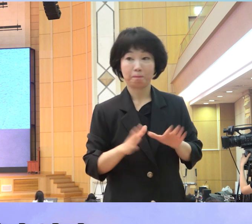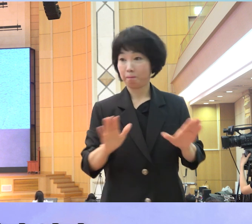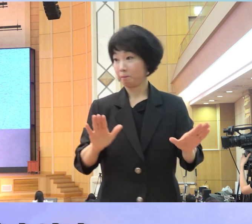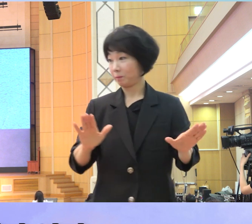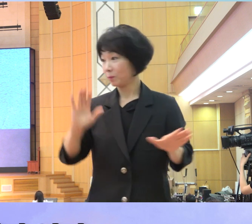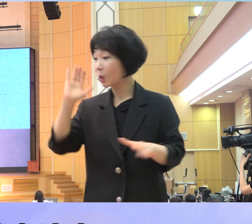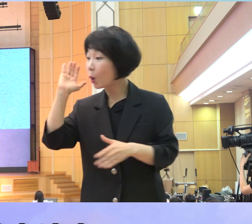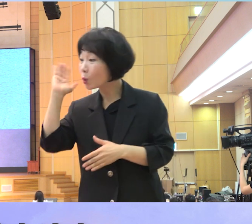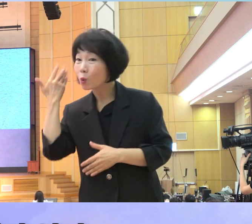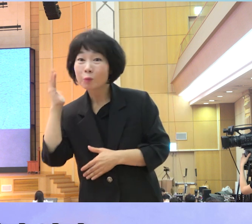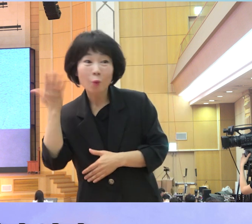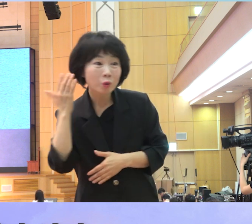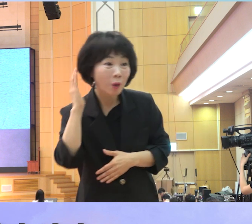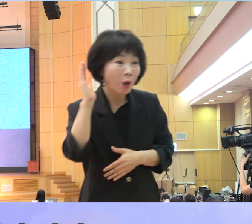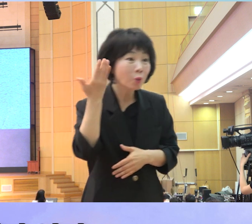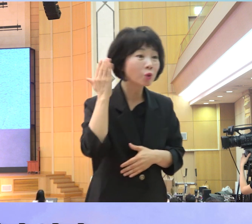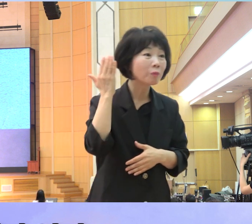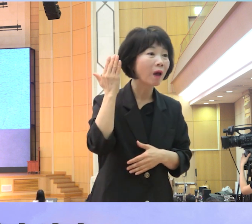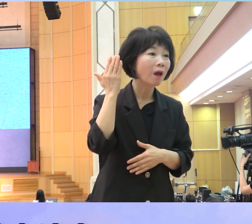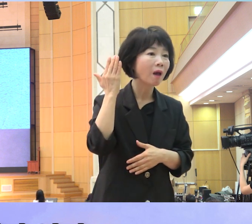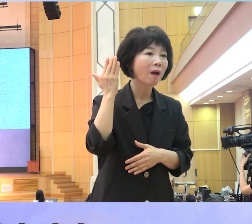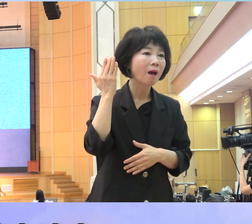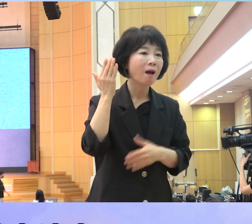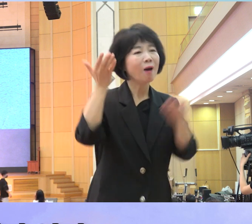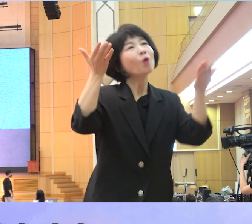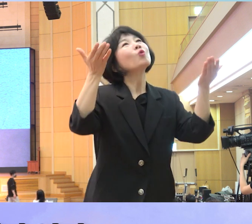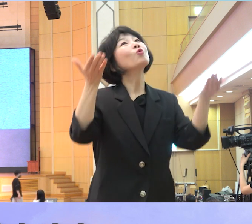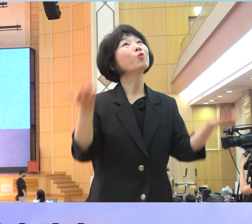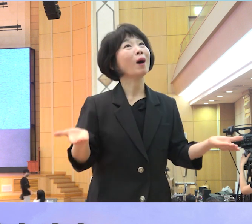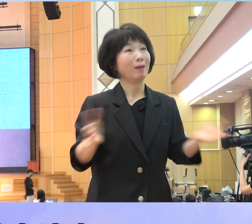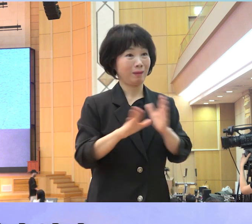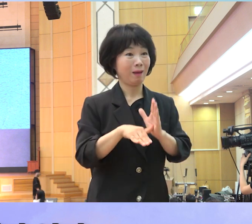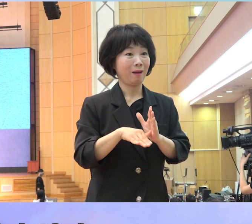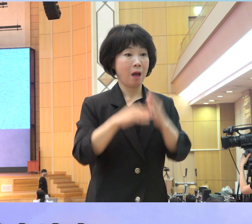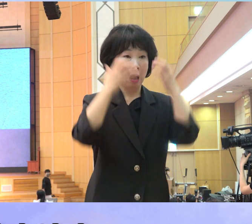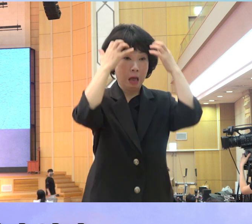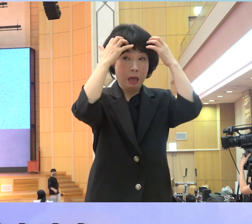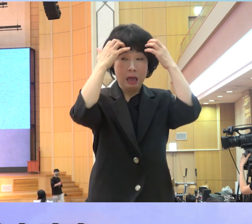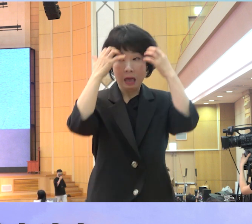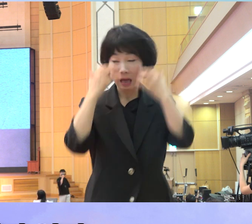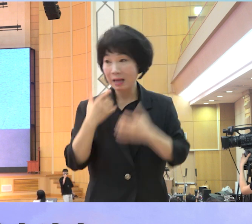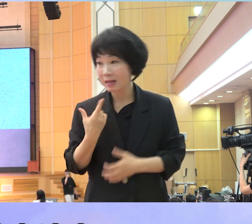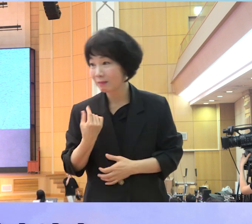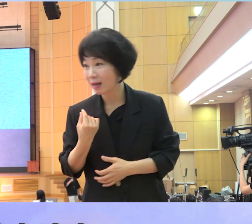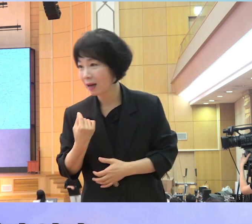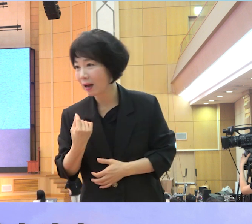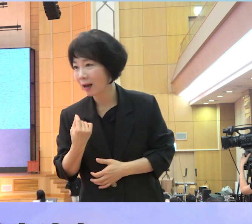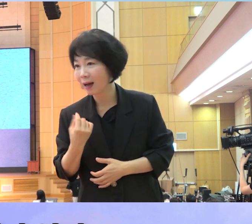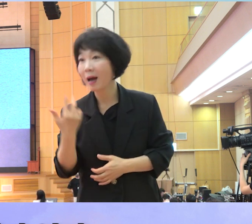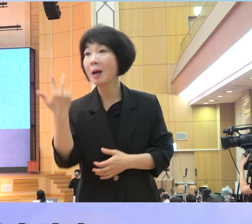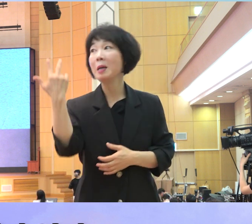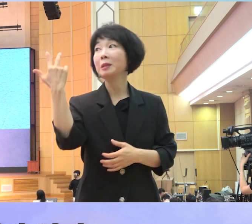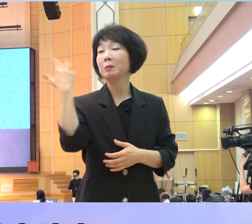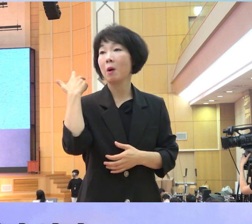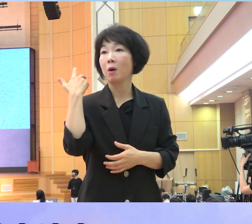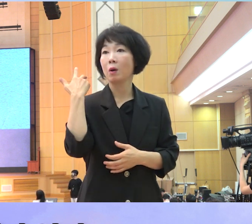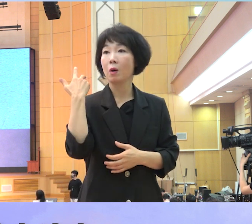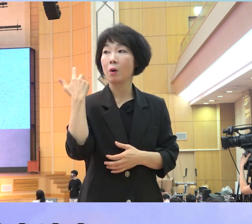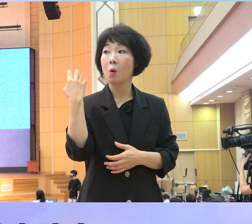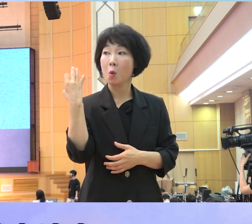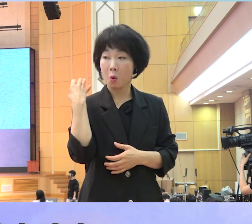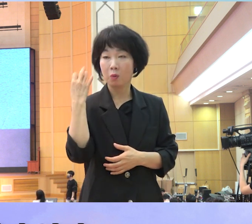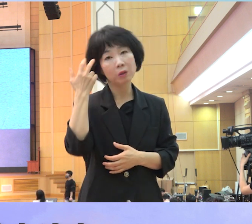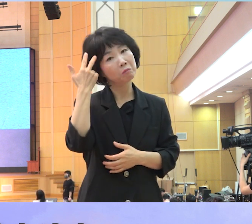요즘 이제 가장 피크철이죠. 휴가철. 저번 주 또 이번 주 심지어